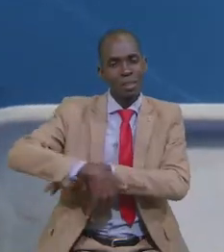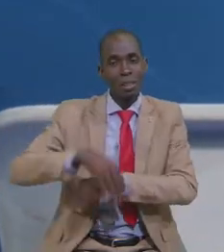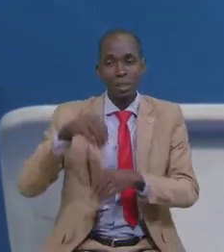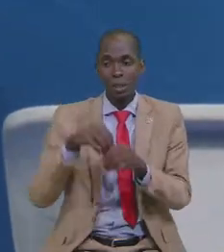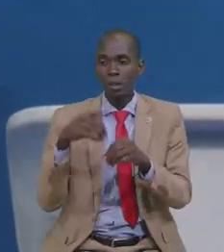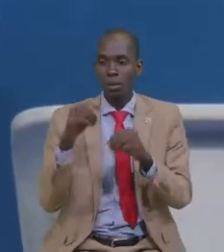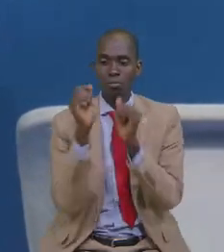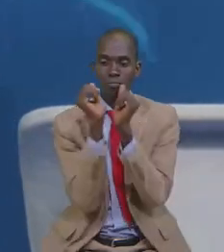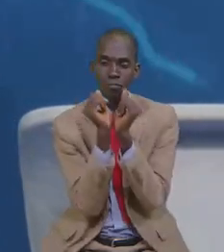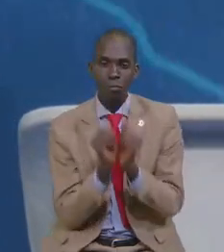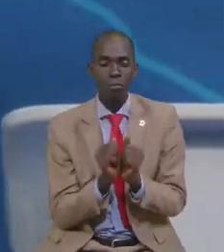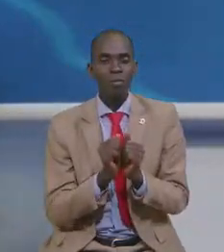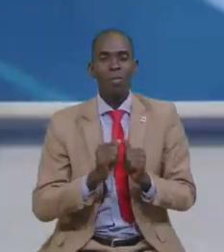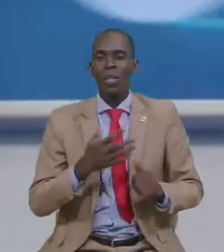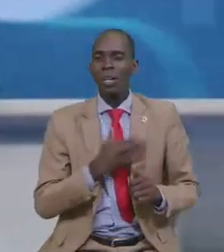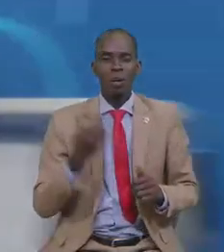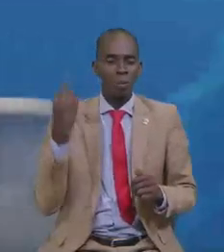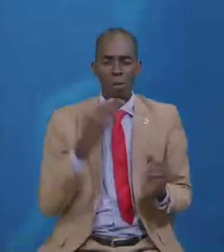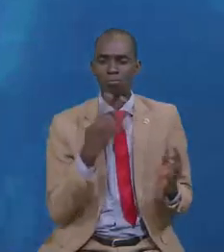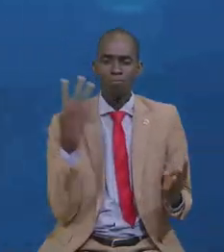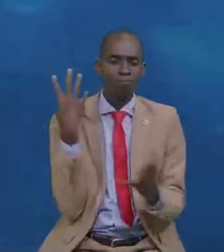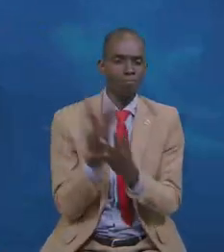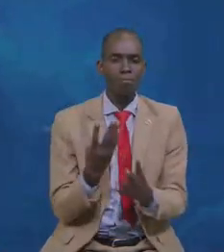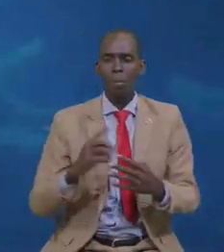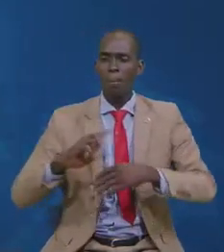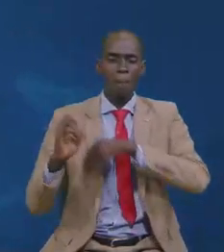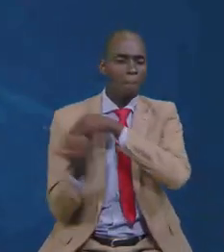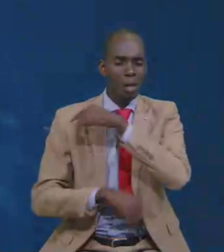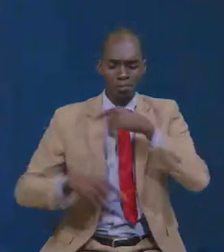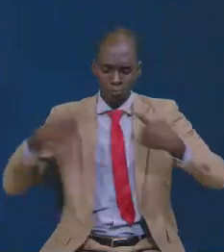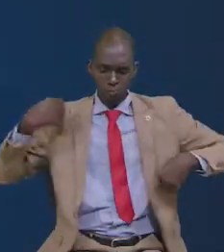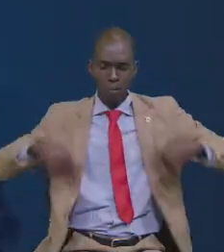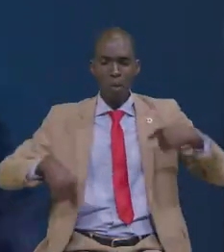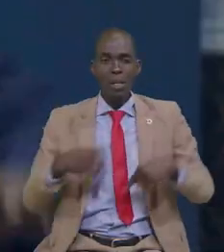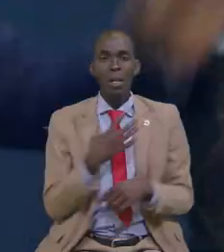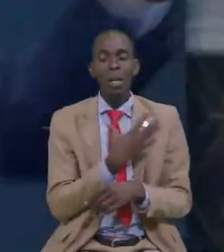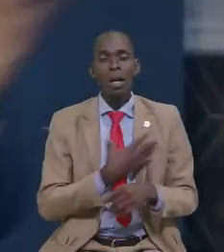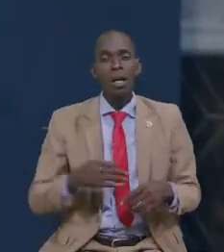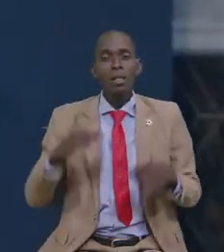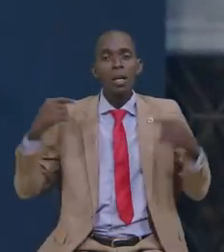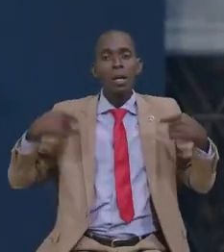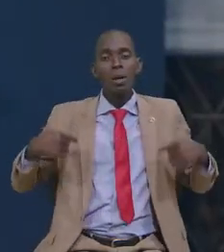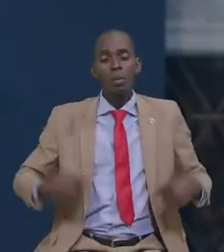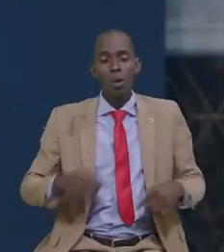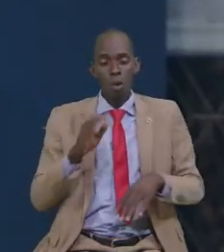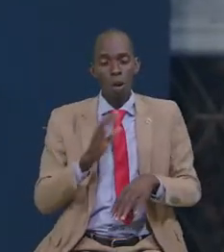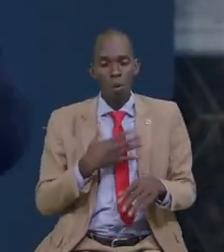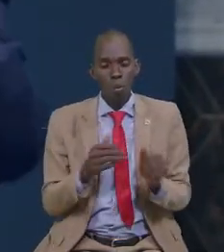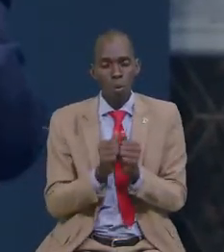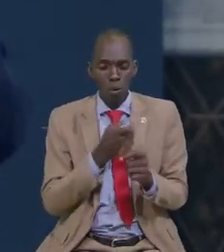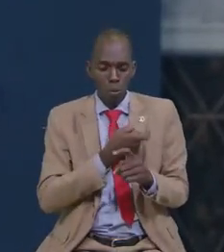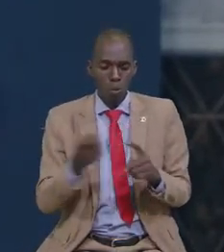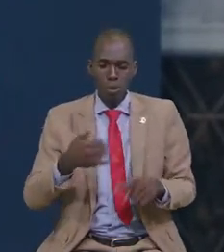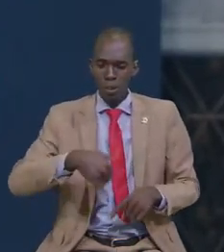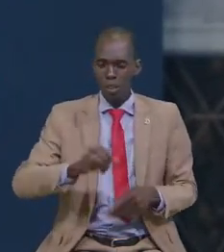étaient même dans la prison, incarcérés, condamnés. Ils ont été battus et la